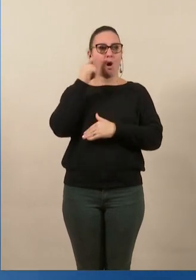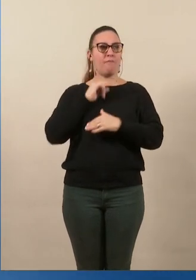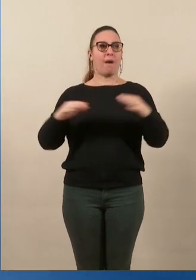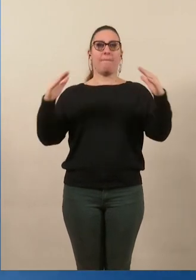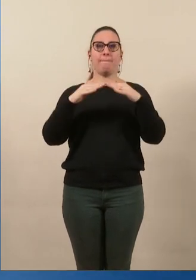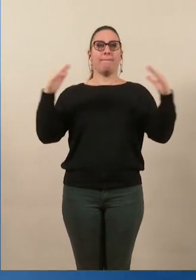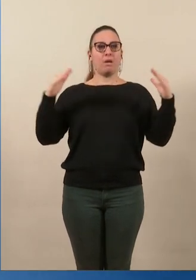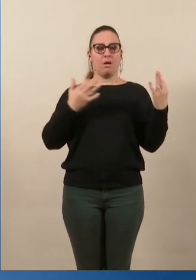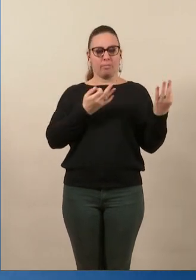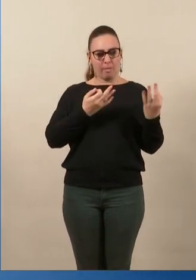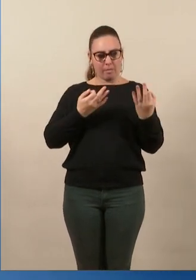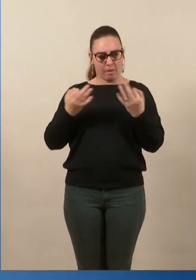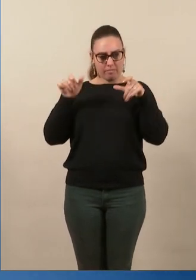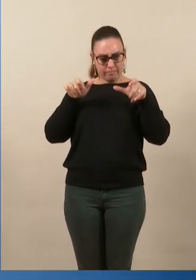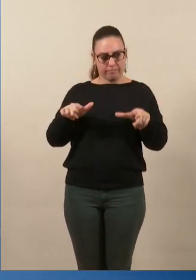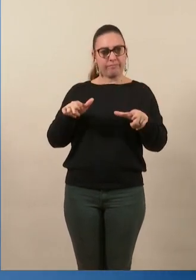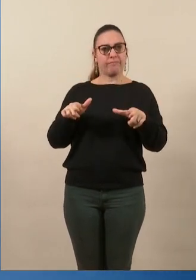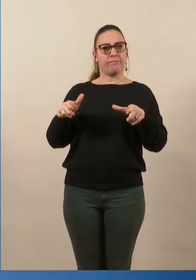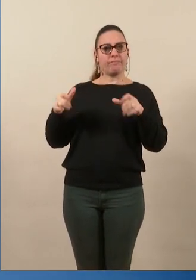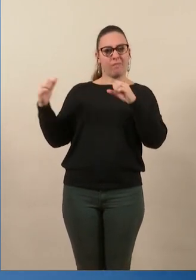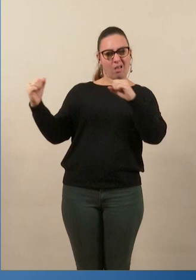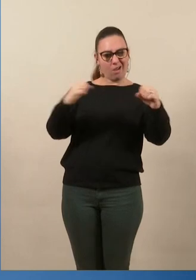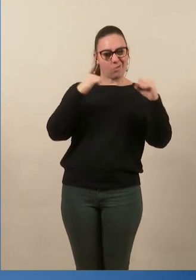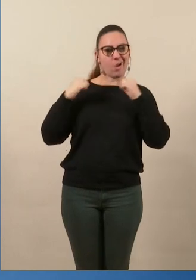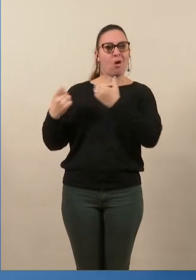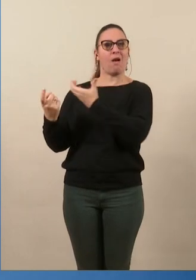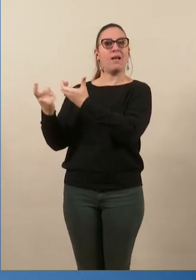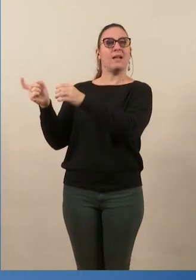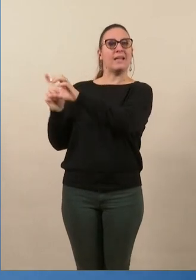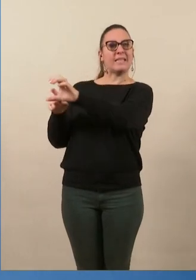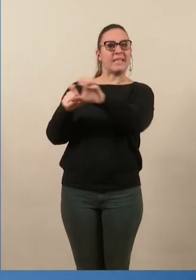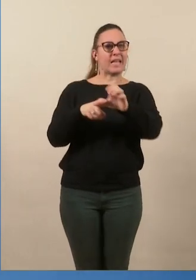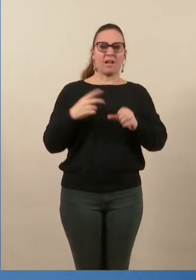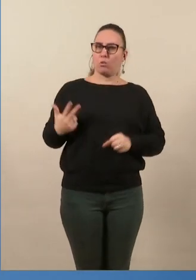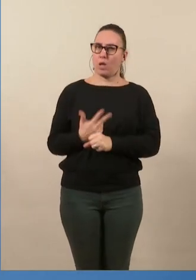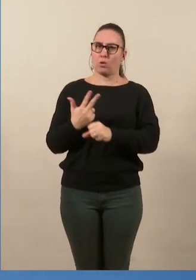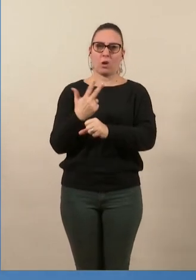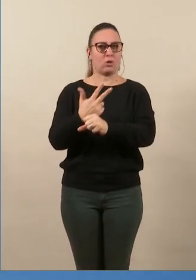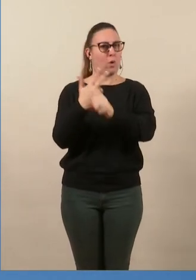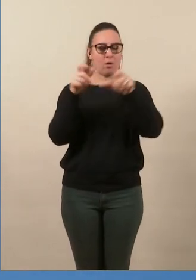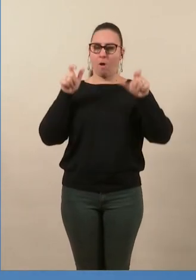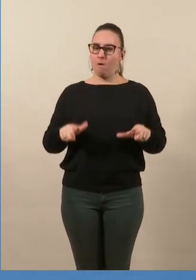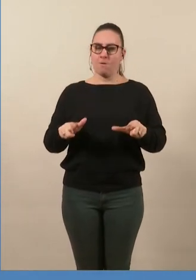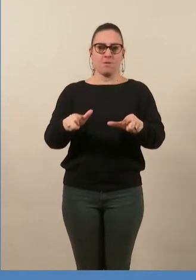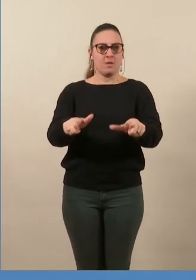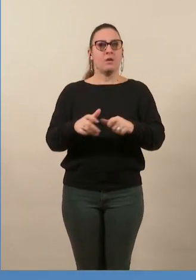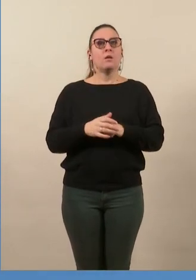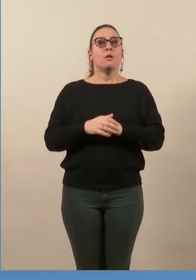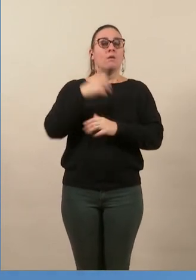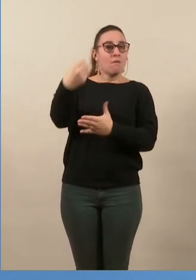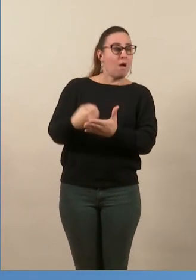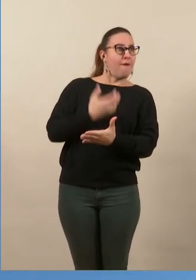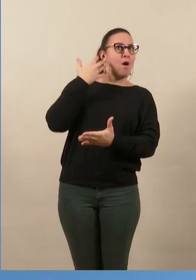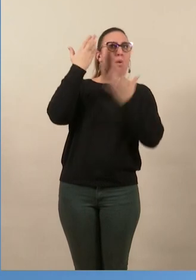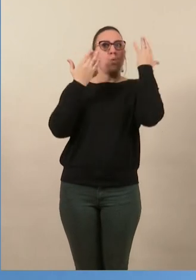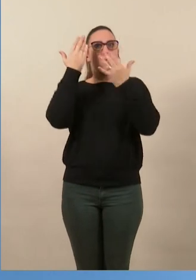avons adopté en concertation avec les adents syndicales sur un plan triénal et nous n'avons pas de remontée inquiétante